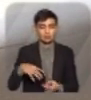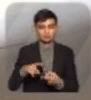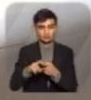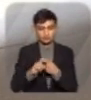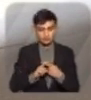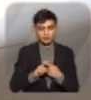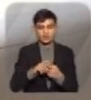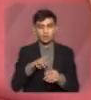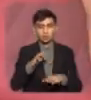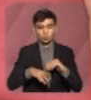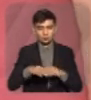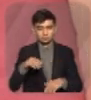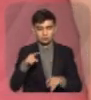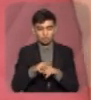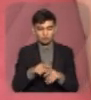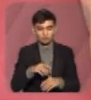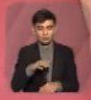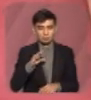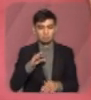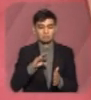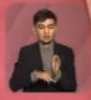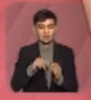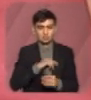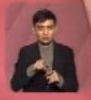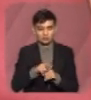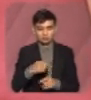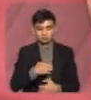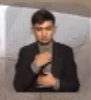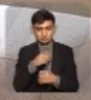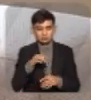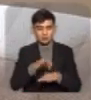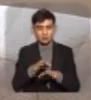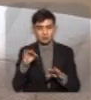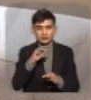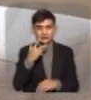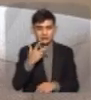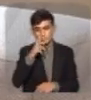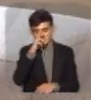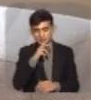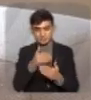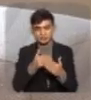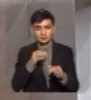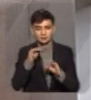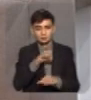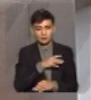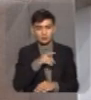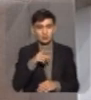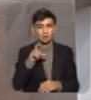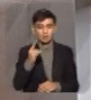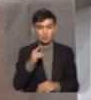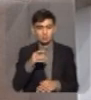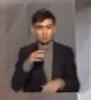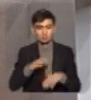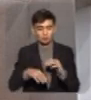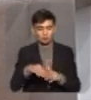и моторику рук. Страшный диагноз. Маленькая Яне поставили 3 месяца назад. Ребенок плохо держит